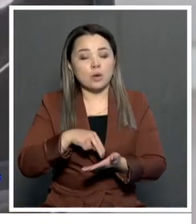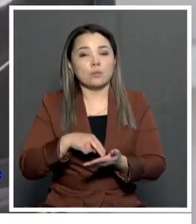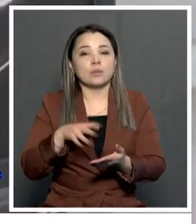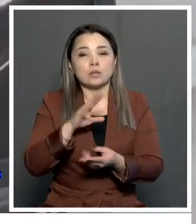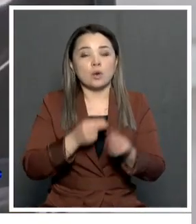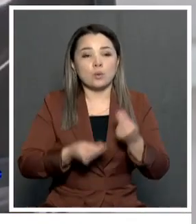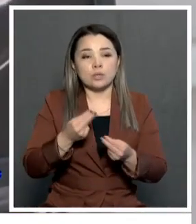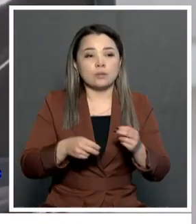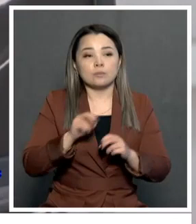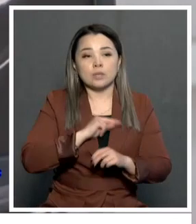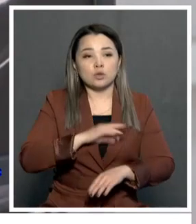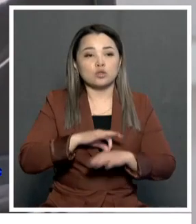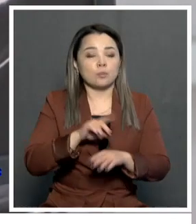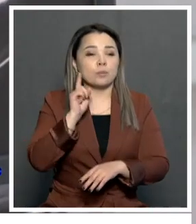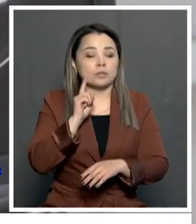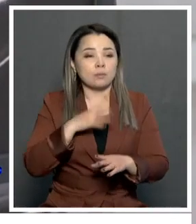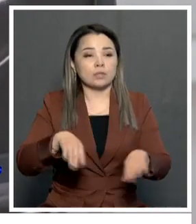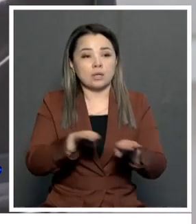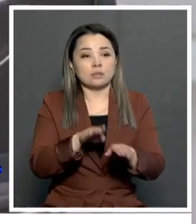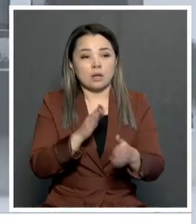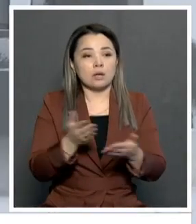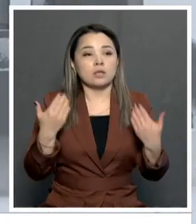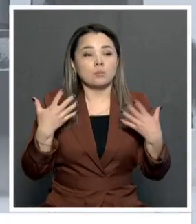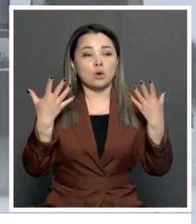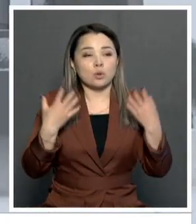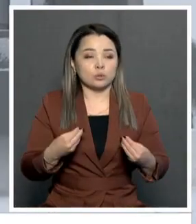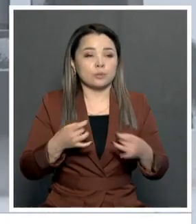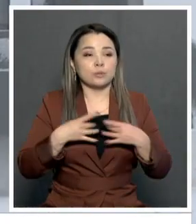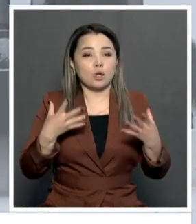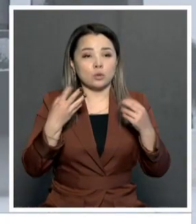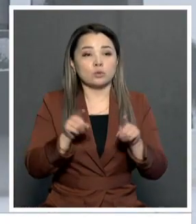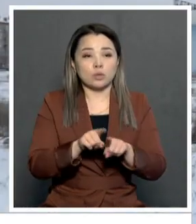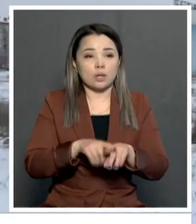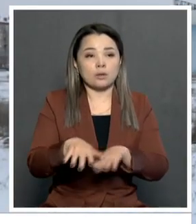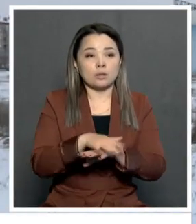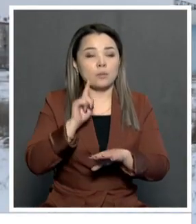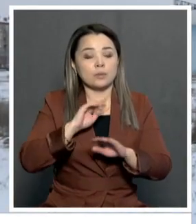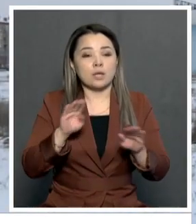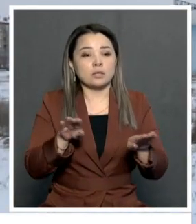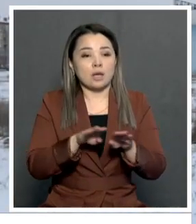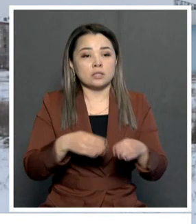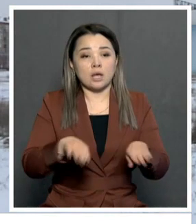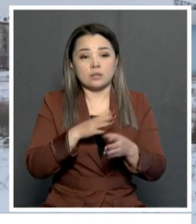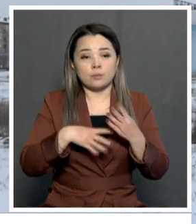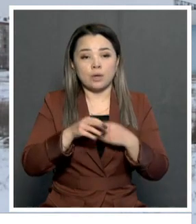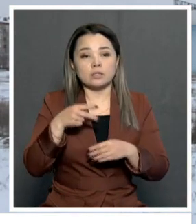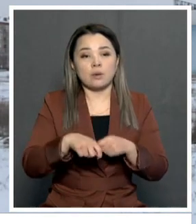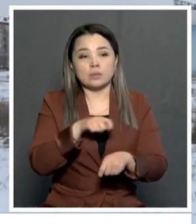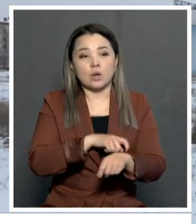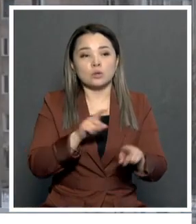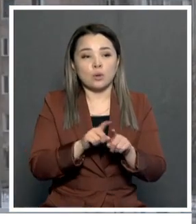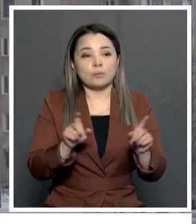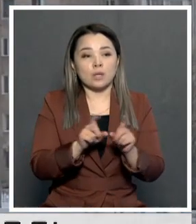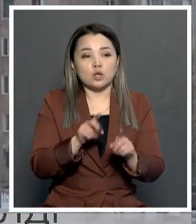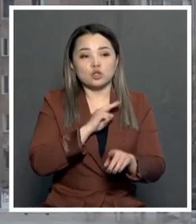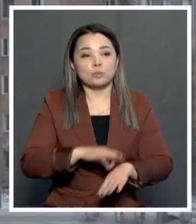букмекерлік кеңселердің жұмысына рұқсат жоқ. Демалыс және мереке күндері сауда ойын-сауық орталықтары аумағы 2000 метрден астам азық-түлік емес